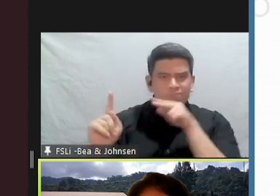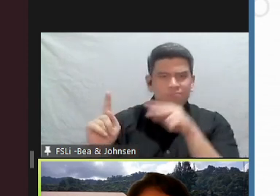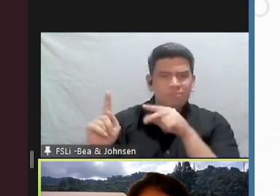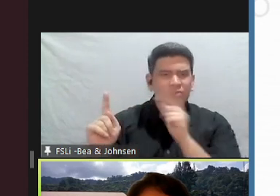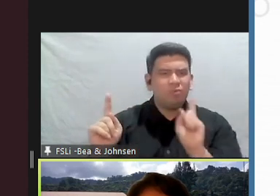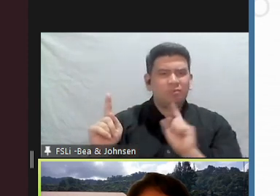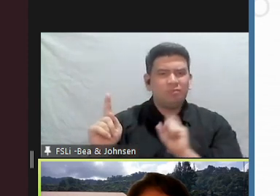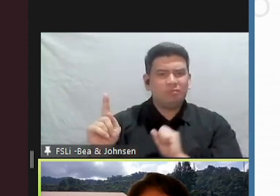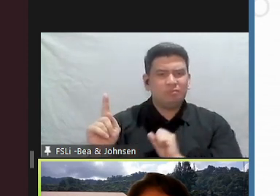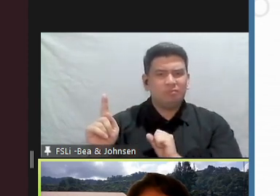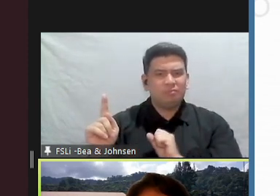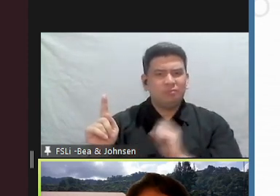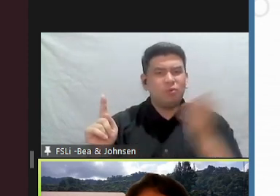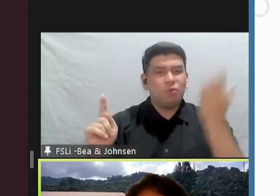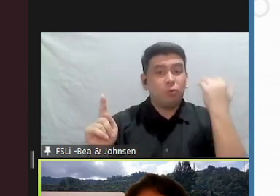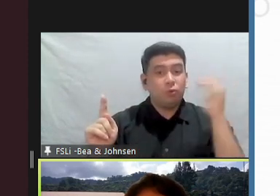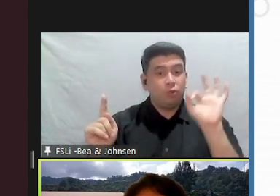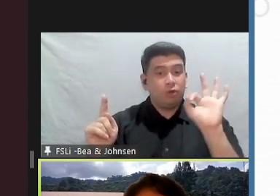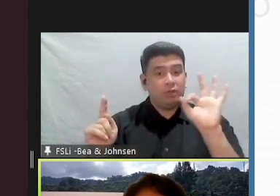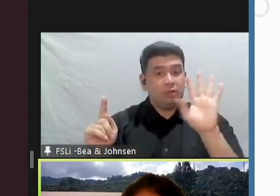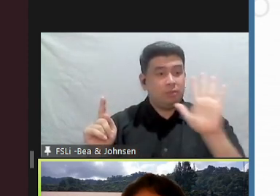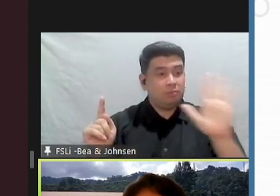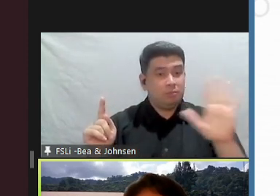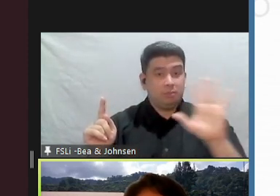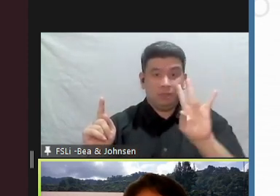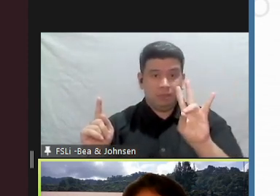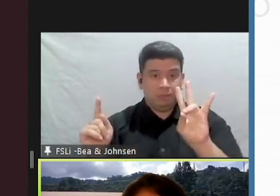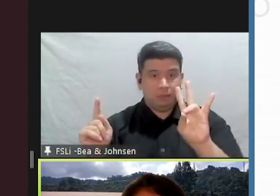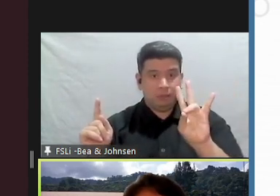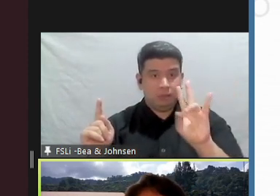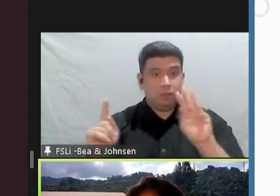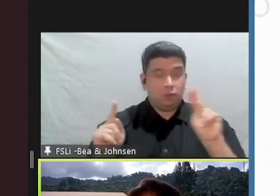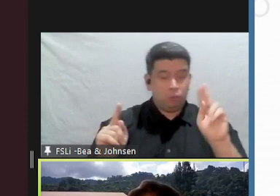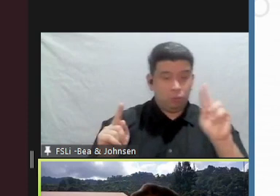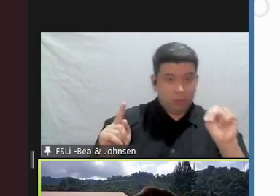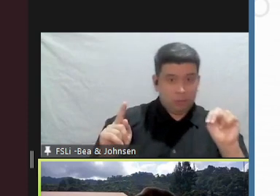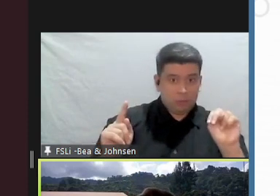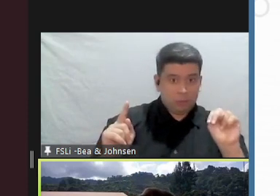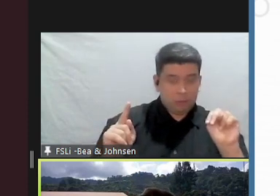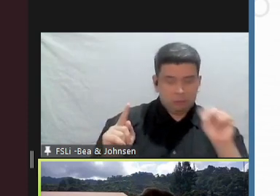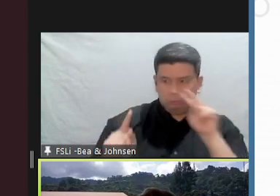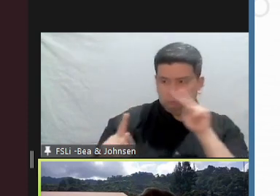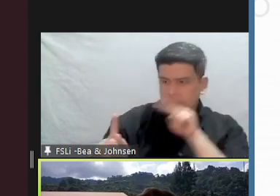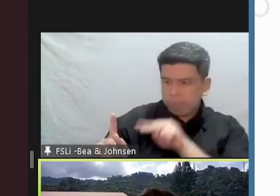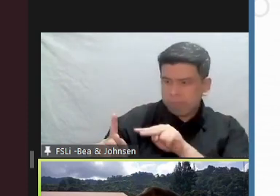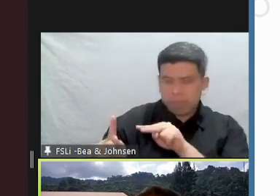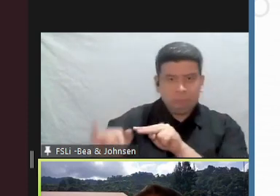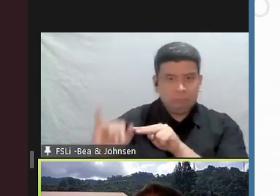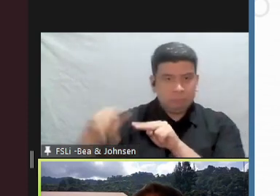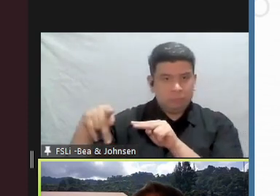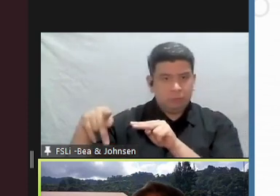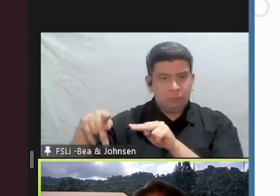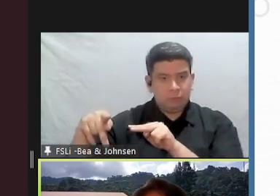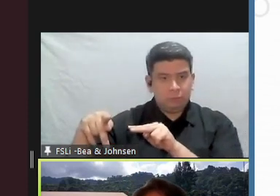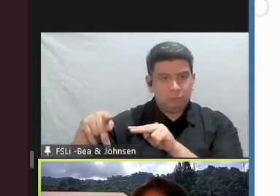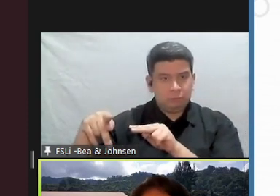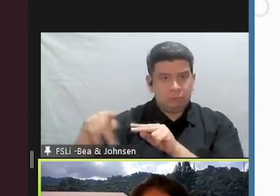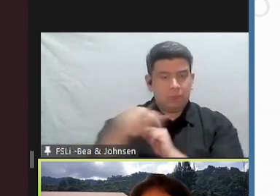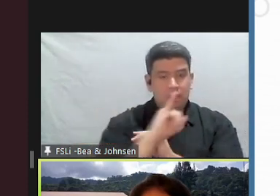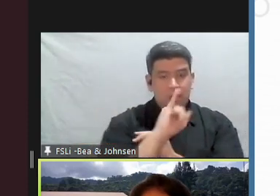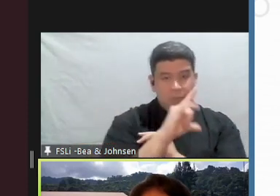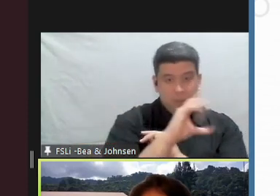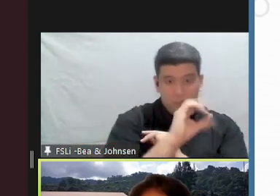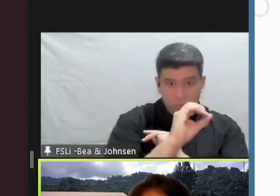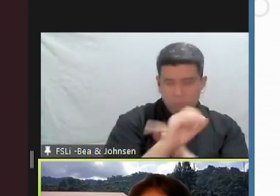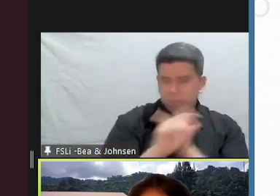panahon, 1957, ang tingin ng mga UN documents, yung International Labor Organization, na